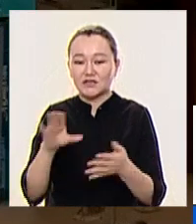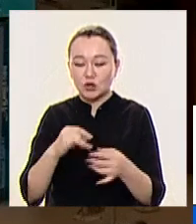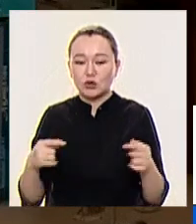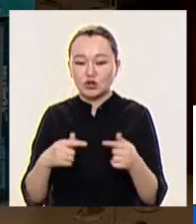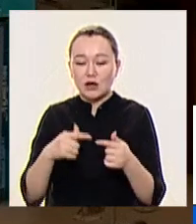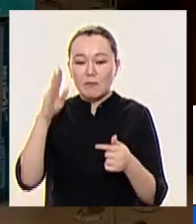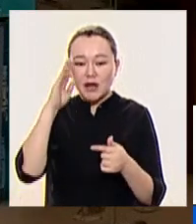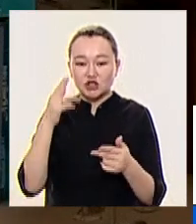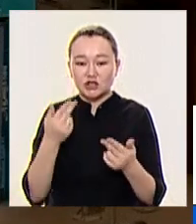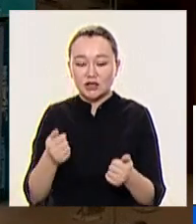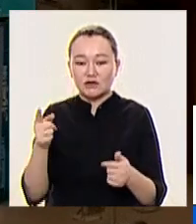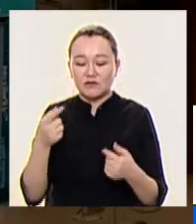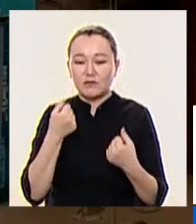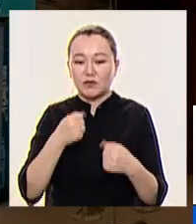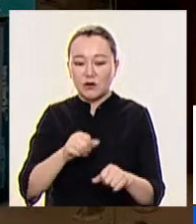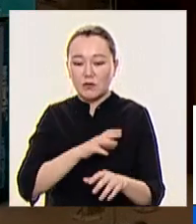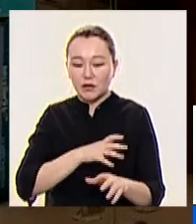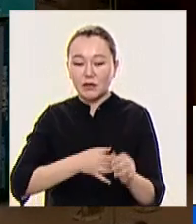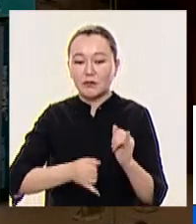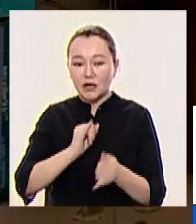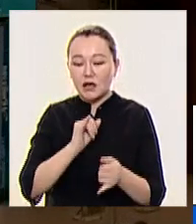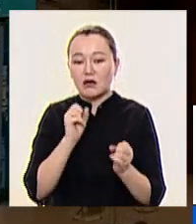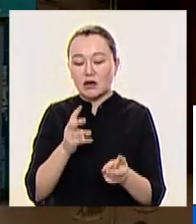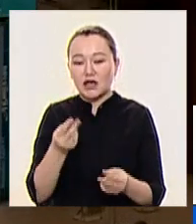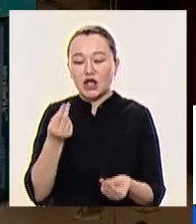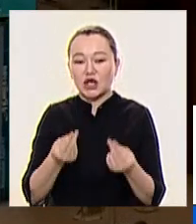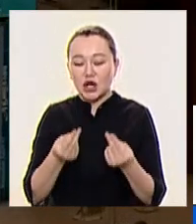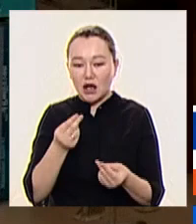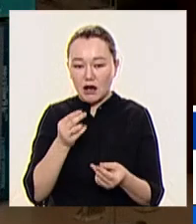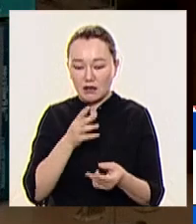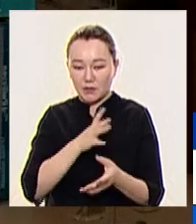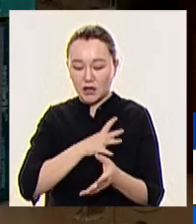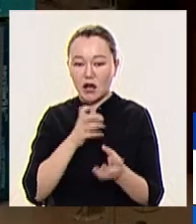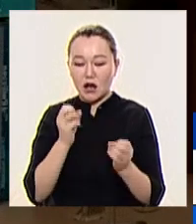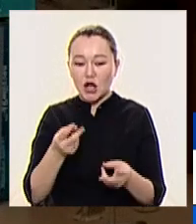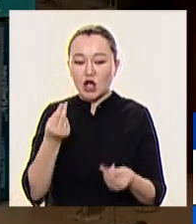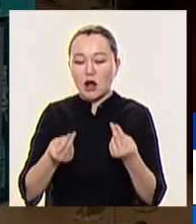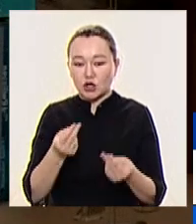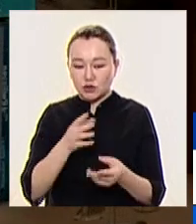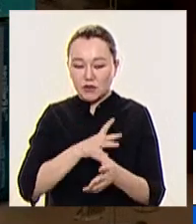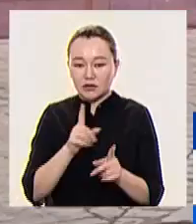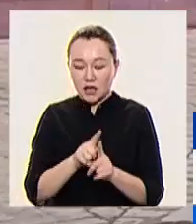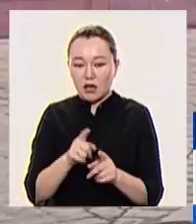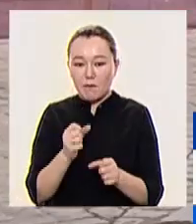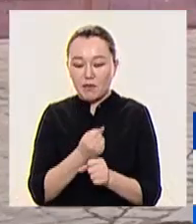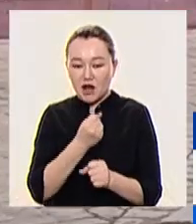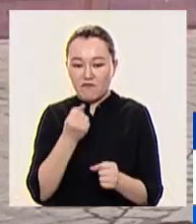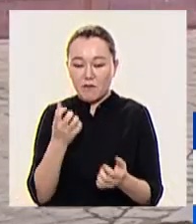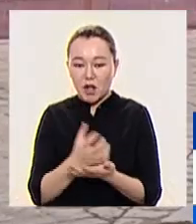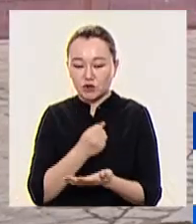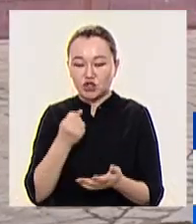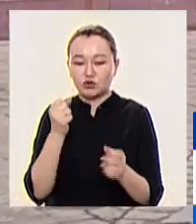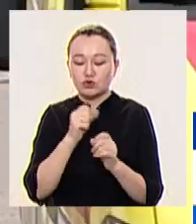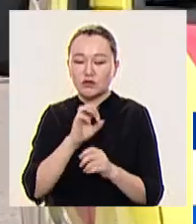подтвердили, мальчики, да, что они его пинали, все. Ну как бы это играючи было, ну как это играючи, если такие травмы получились? В тот же день